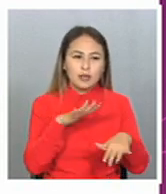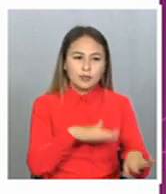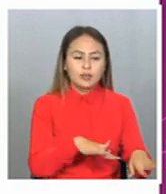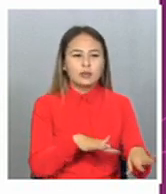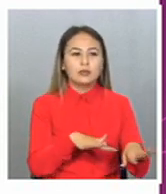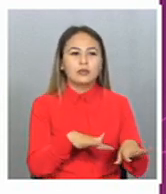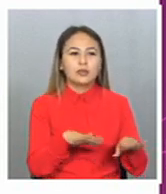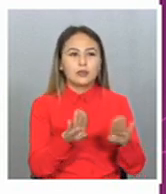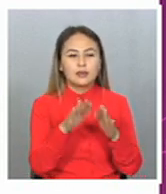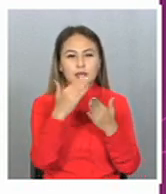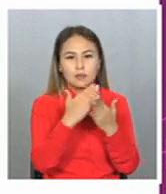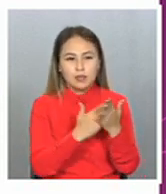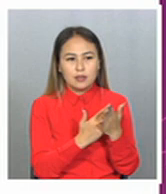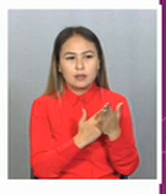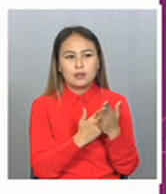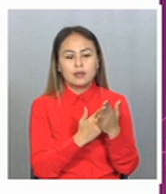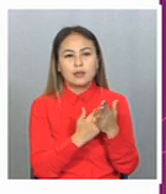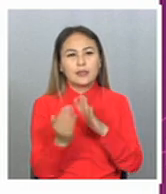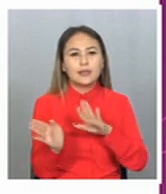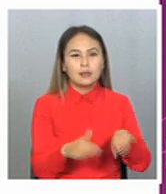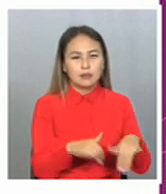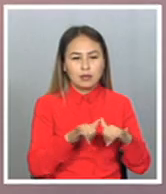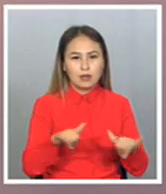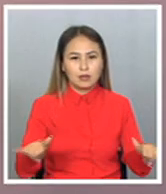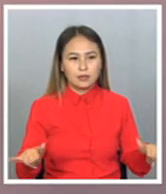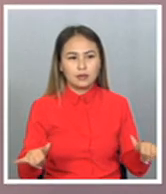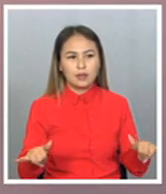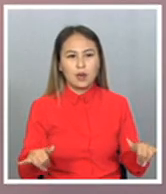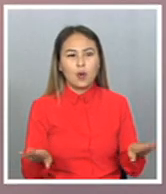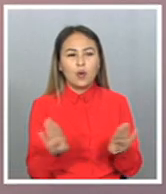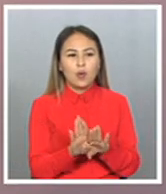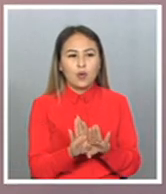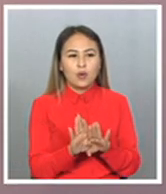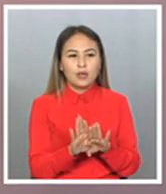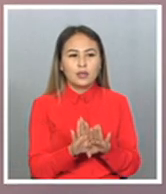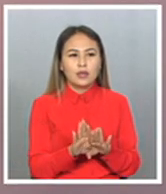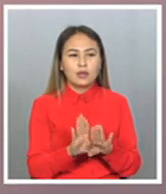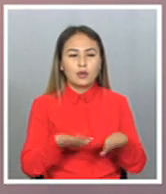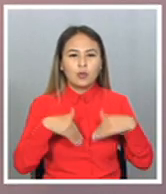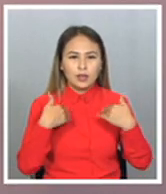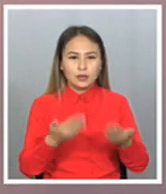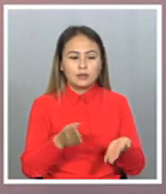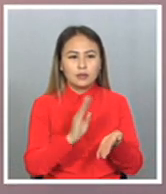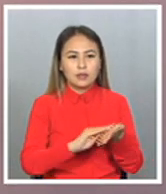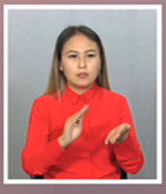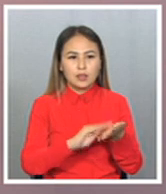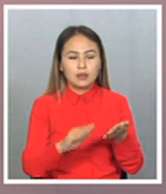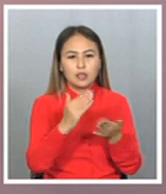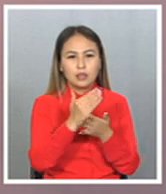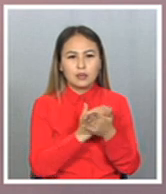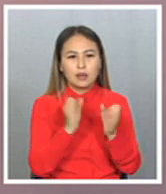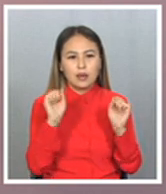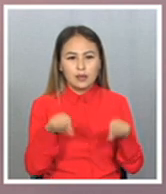қоректік тізбектер кең таралған. Оған мынандай қоректік тізбектерді жатқыза